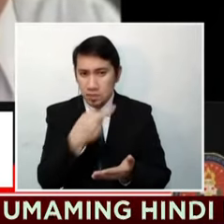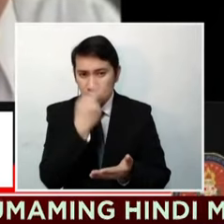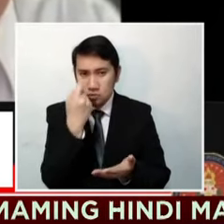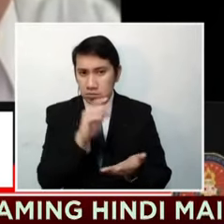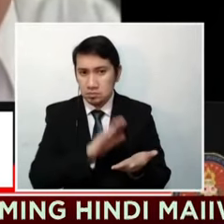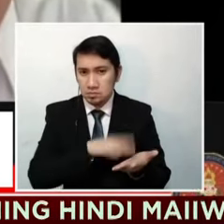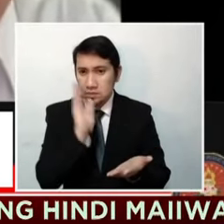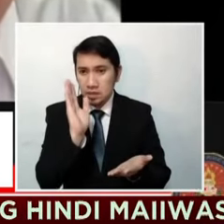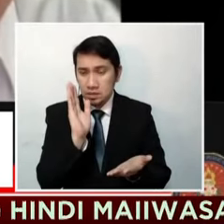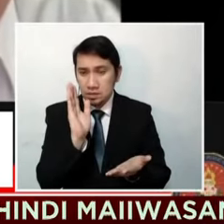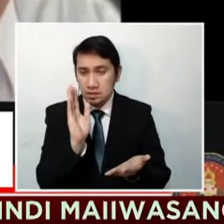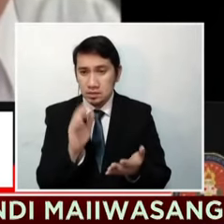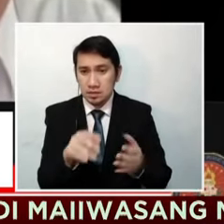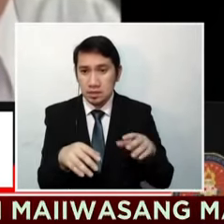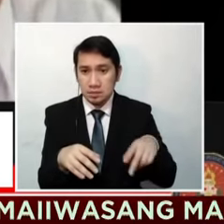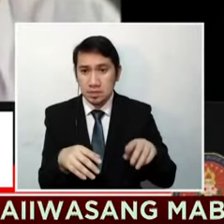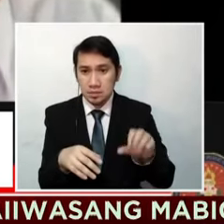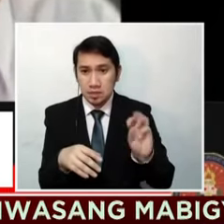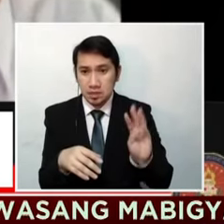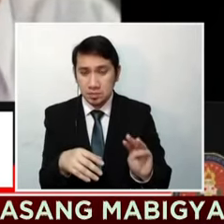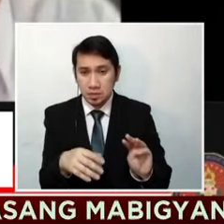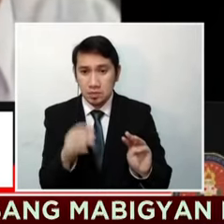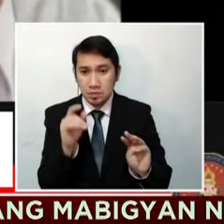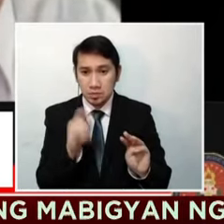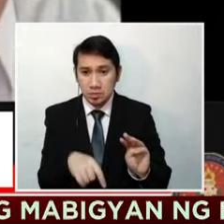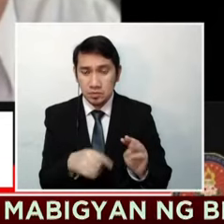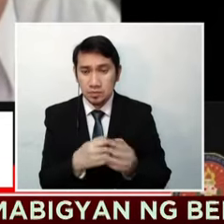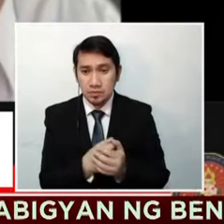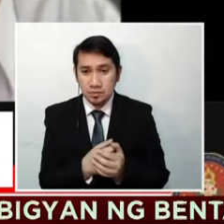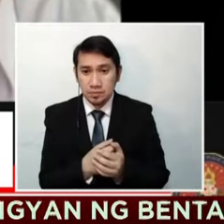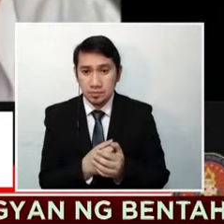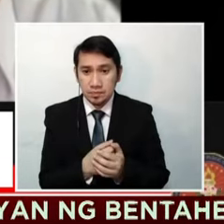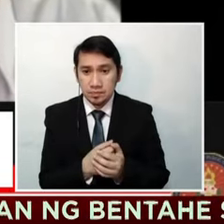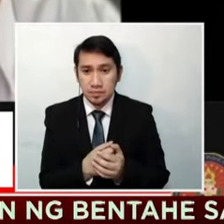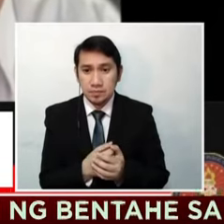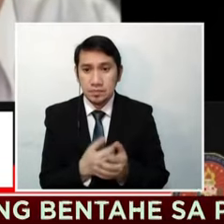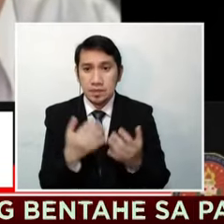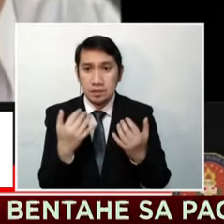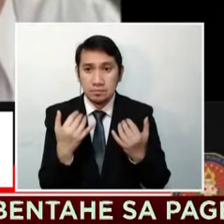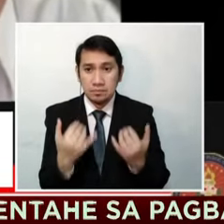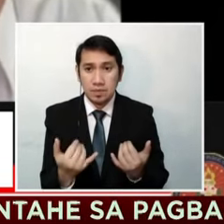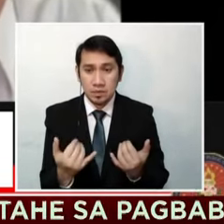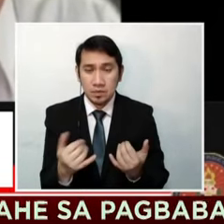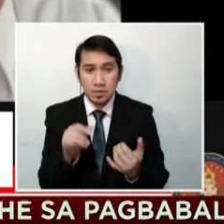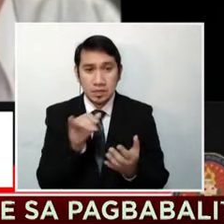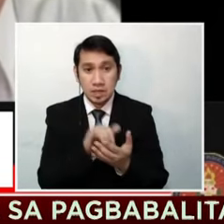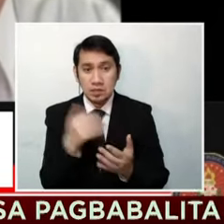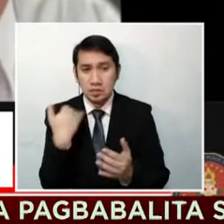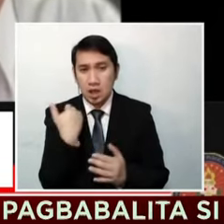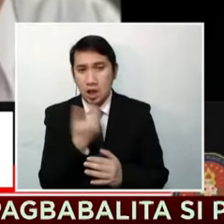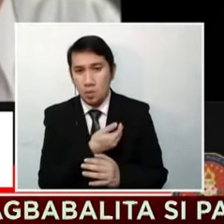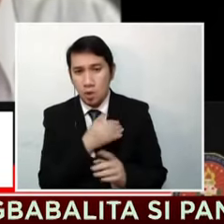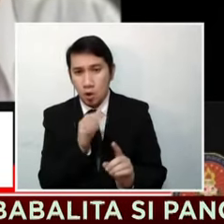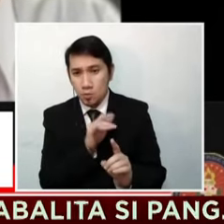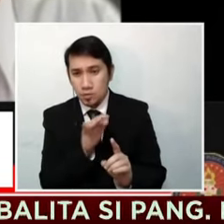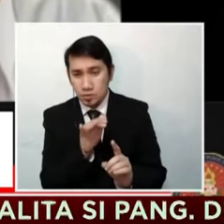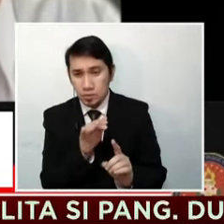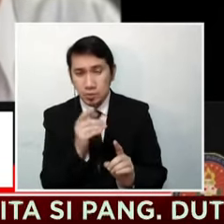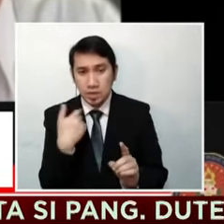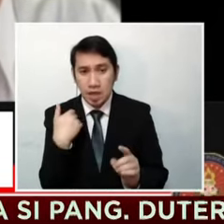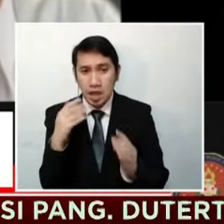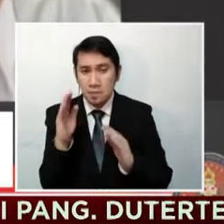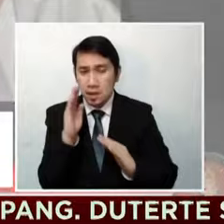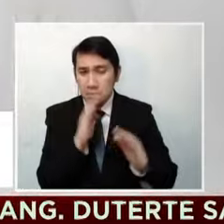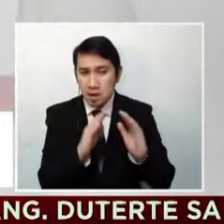ang PSDBM to dispose of them at a discount. Yun po yung main observation doon, that there was a problem with